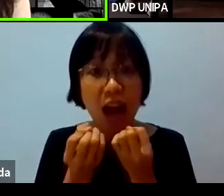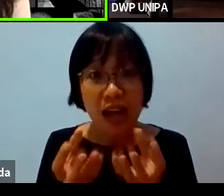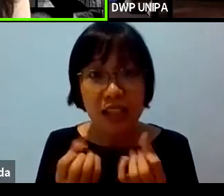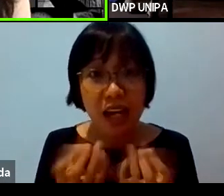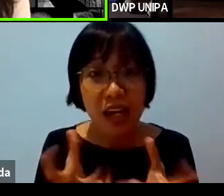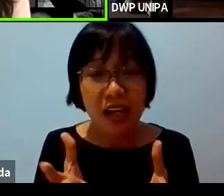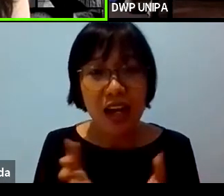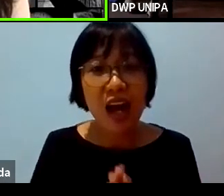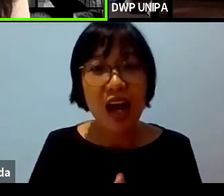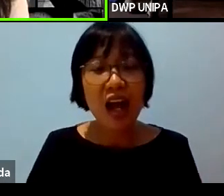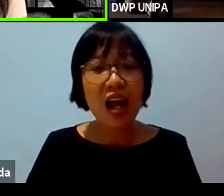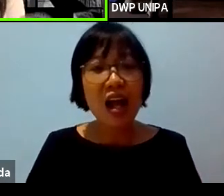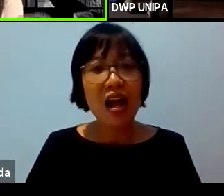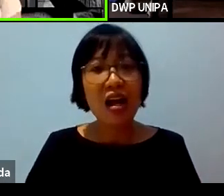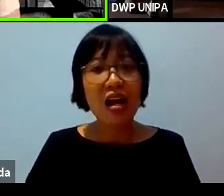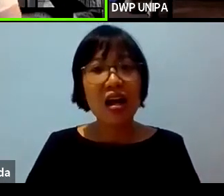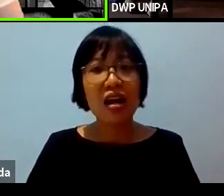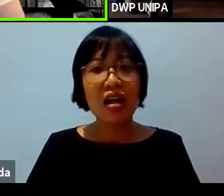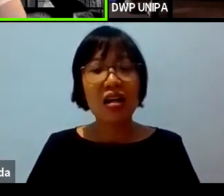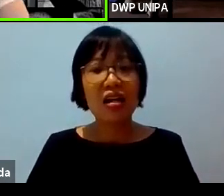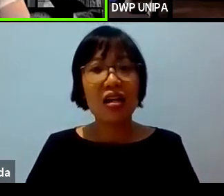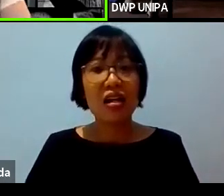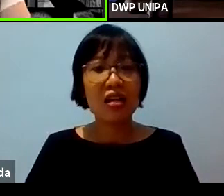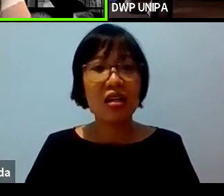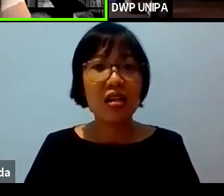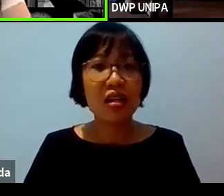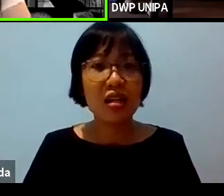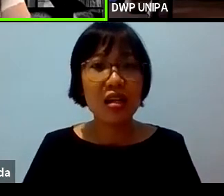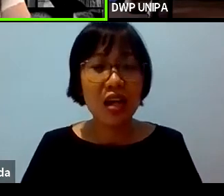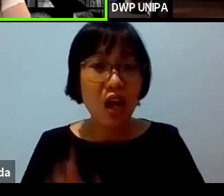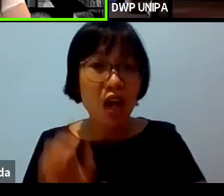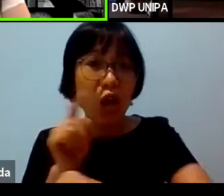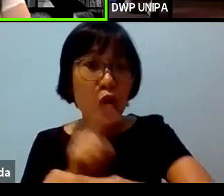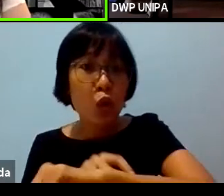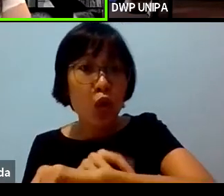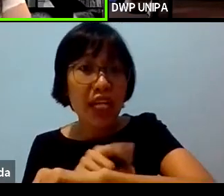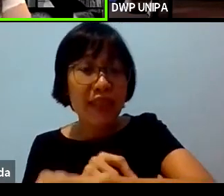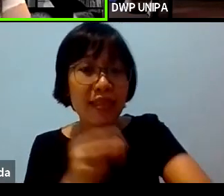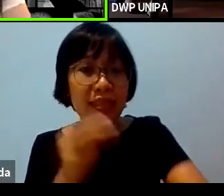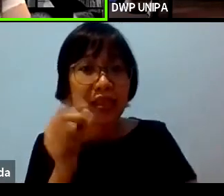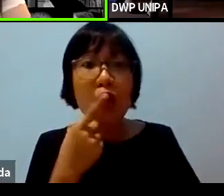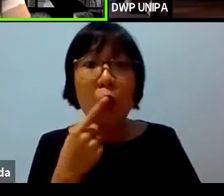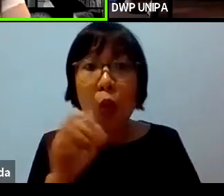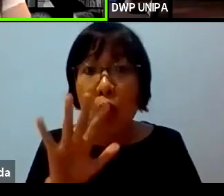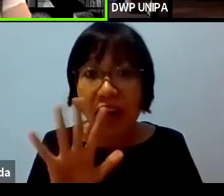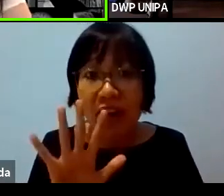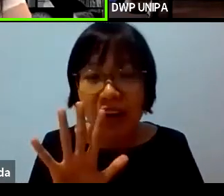selain kurikulum ada masalah dengan struktur juga gitu. Itu